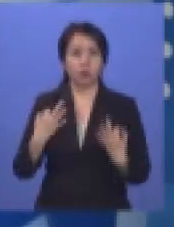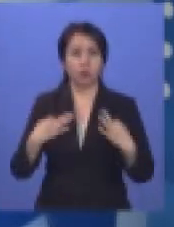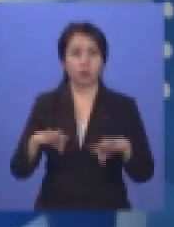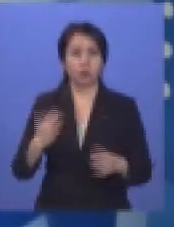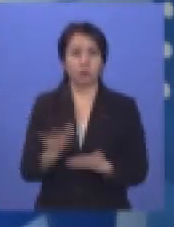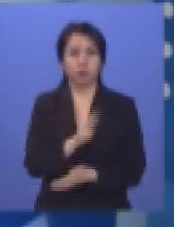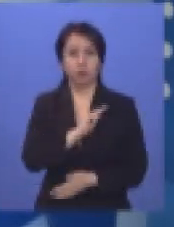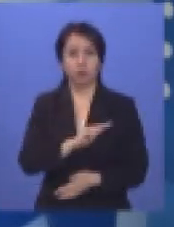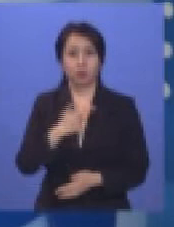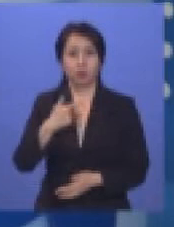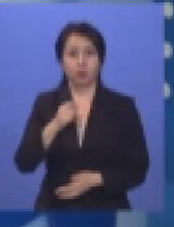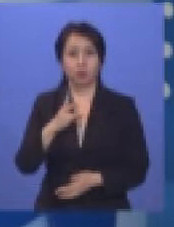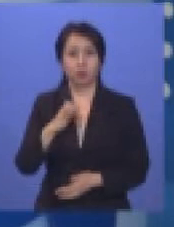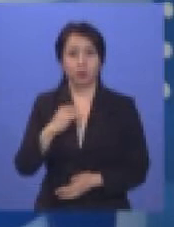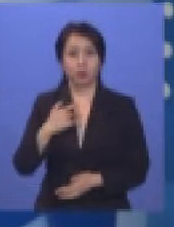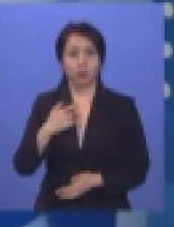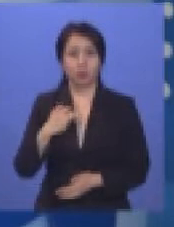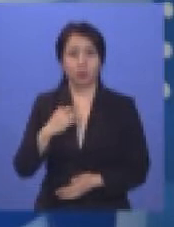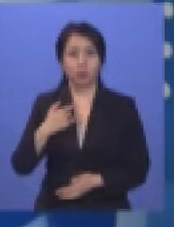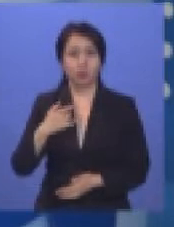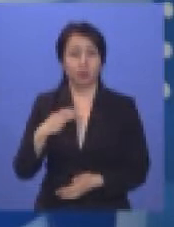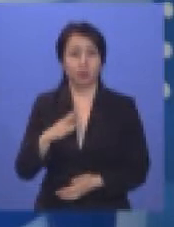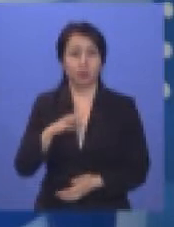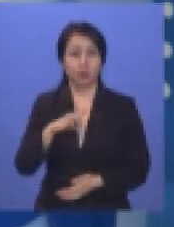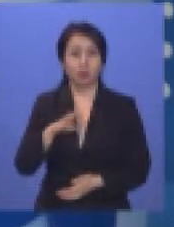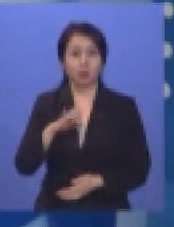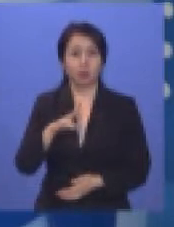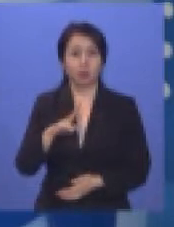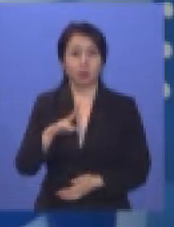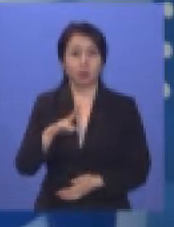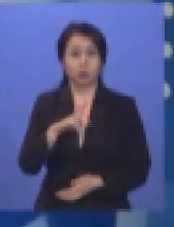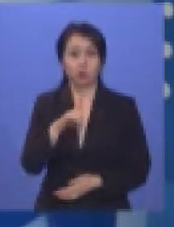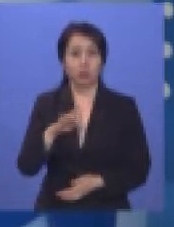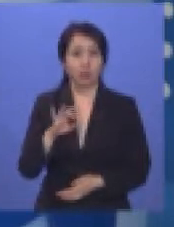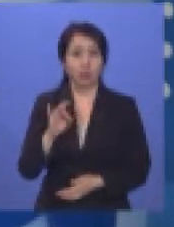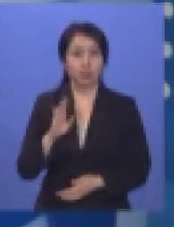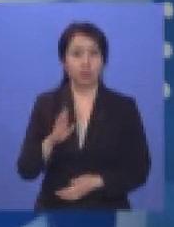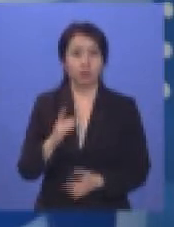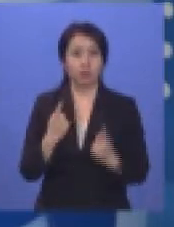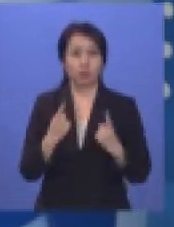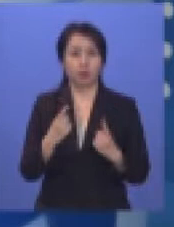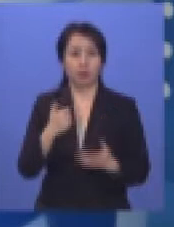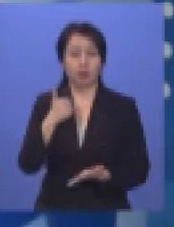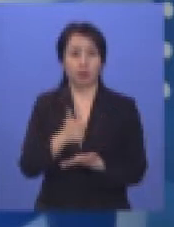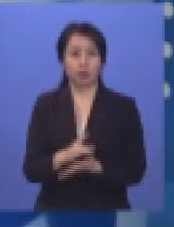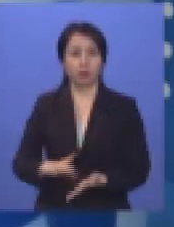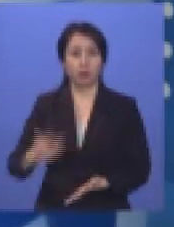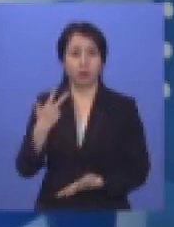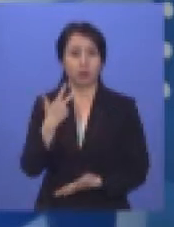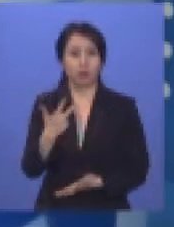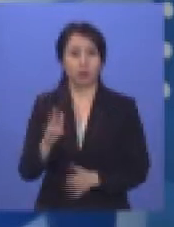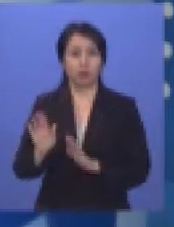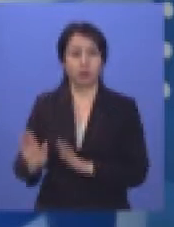области. Освобождены от должности Ганис Актаганович Нагуметов и Тимур Сламжанович Султангазиев. В настоящее время у главы региона